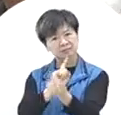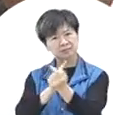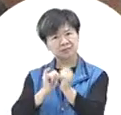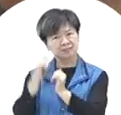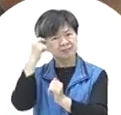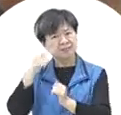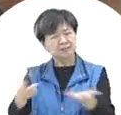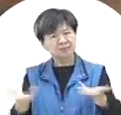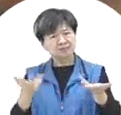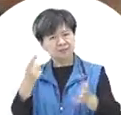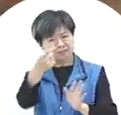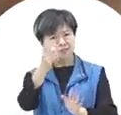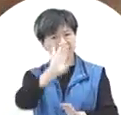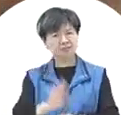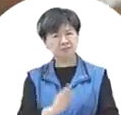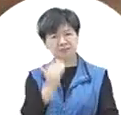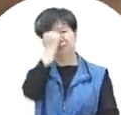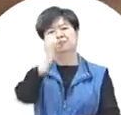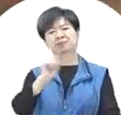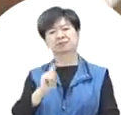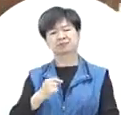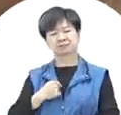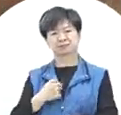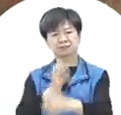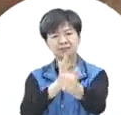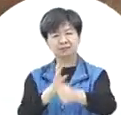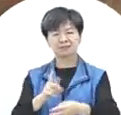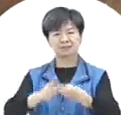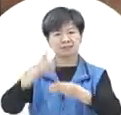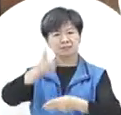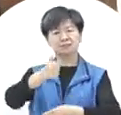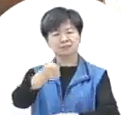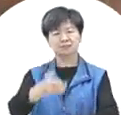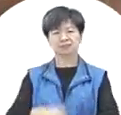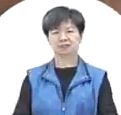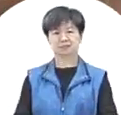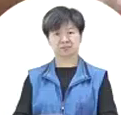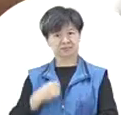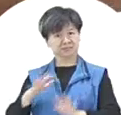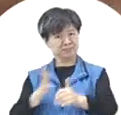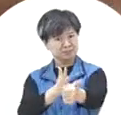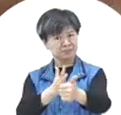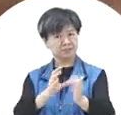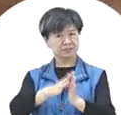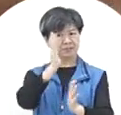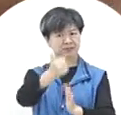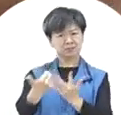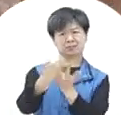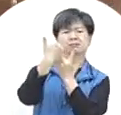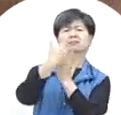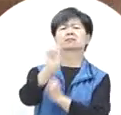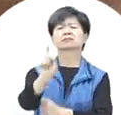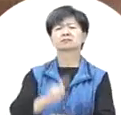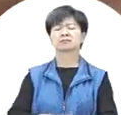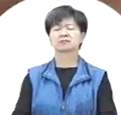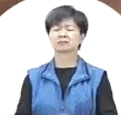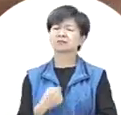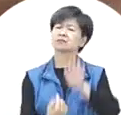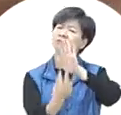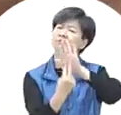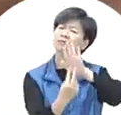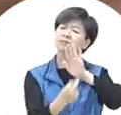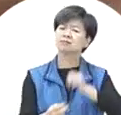能 展现的 问题。我跟爷说明 了。我在咨询呢、欸，主席。我在咨询呢、欸，局长在插什么话、 啊？我在说明啊。